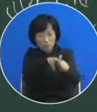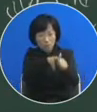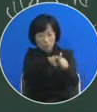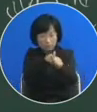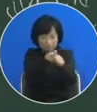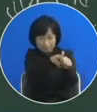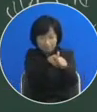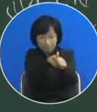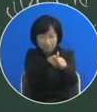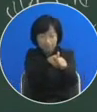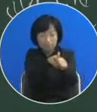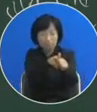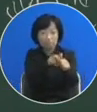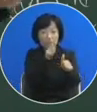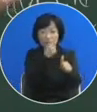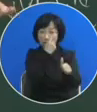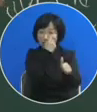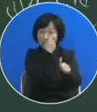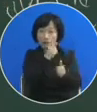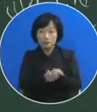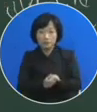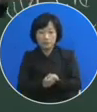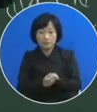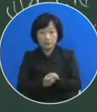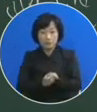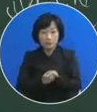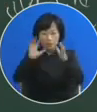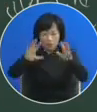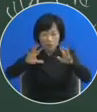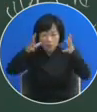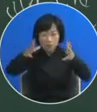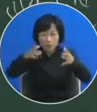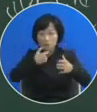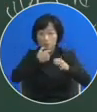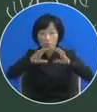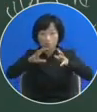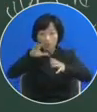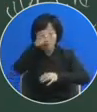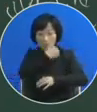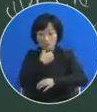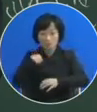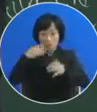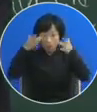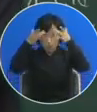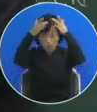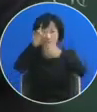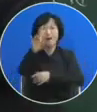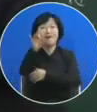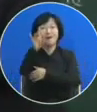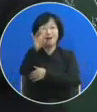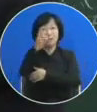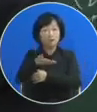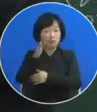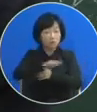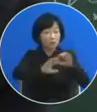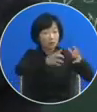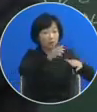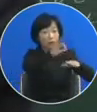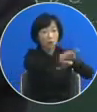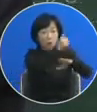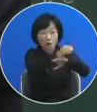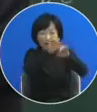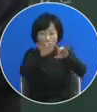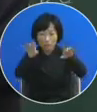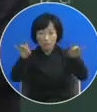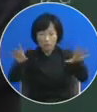전 세계 교황은 하나인데 각 나라의 왕 있잖아 왕을 마음대로 이래저래. And so in all the world there was only one pope, but he did whatever he wanted with the kings of each